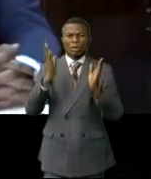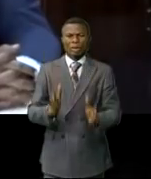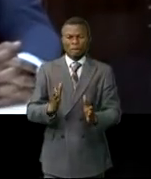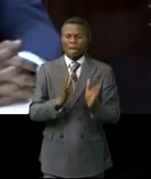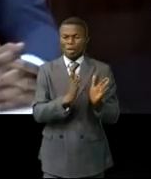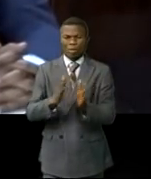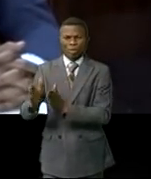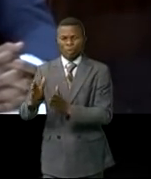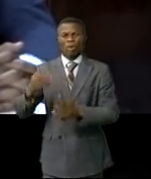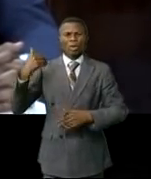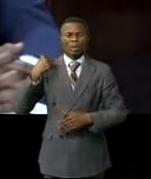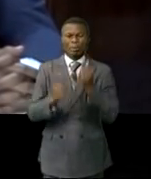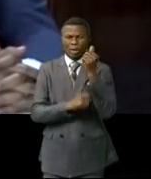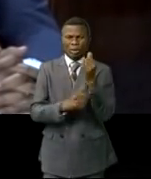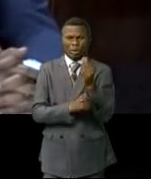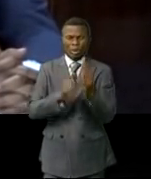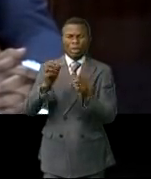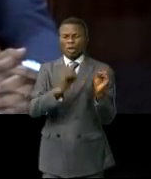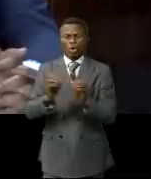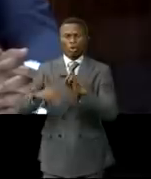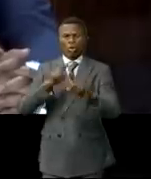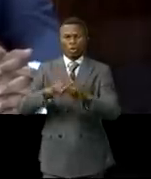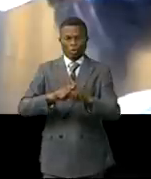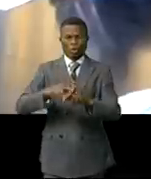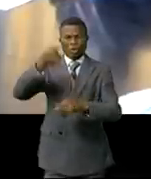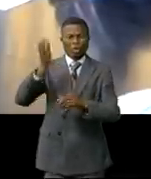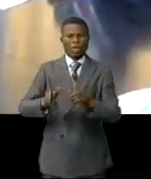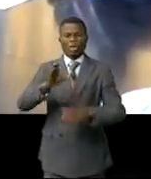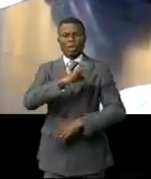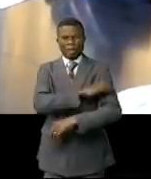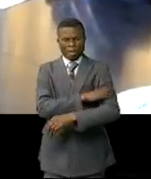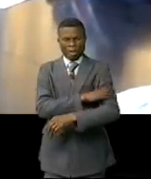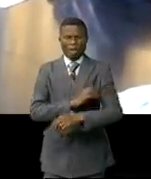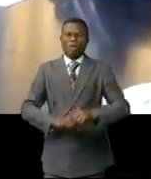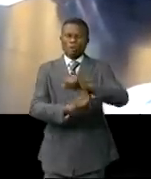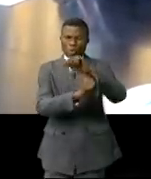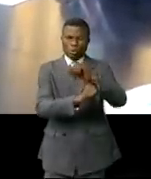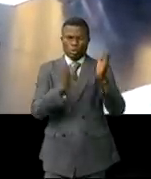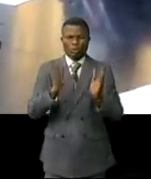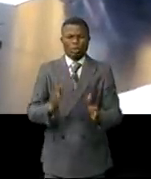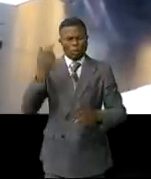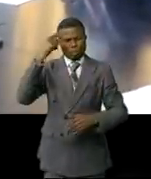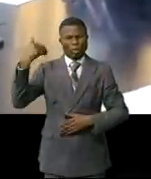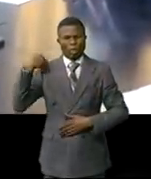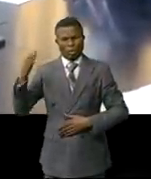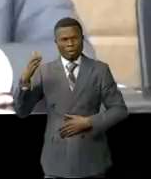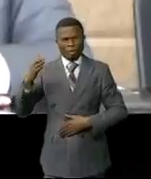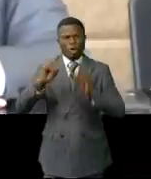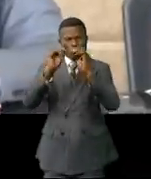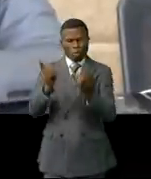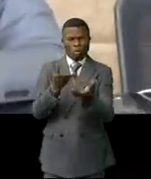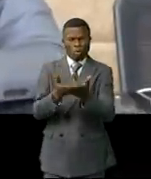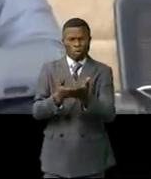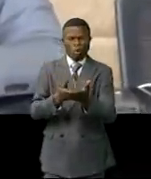destinés au public, l'Ordre national des ingénieurs civils se veut un accompagnateur de l'État. Cette délégation